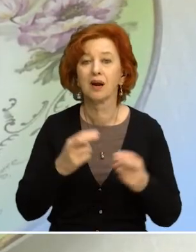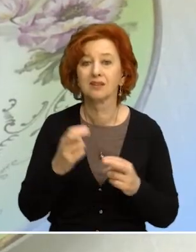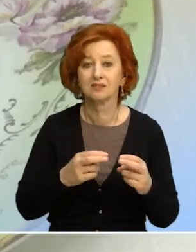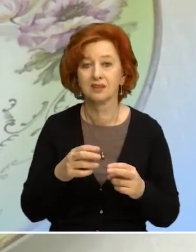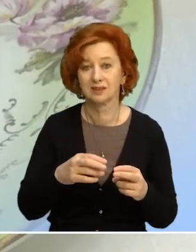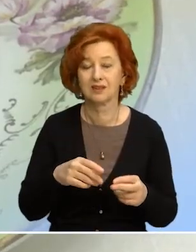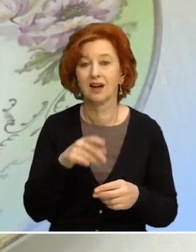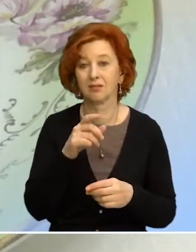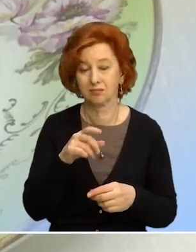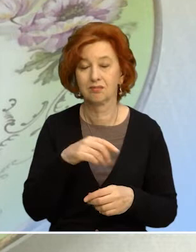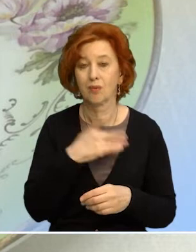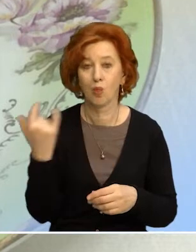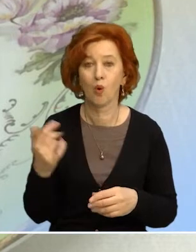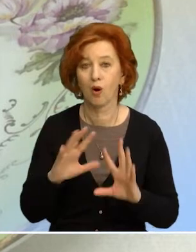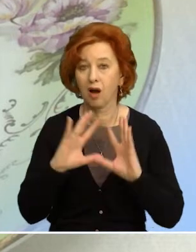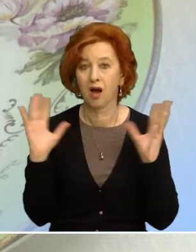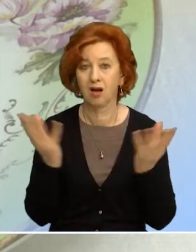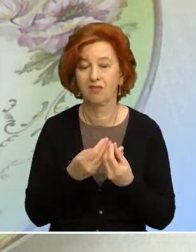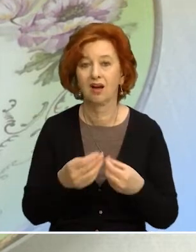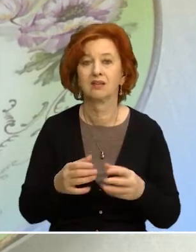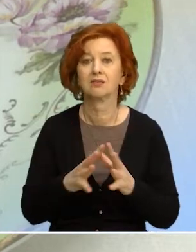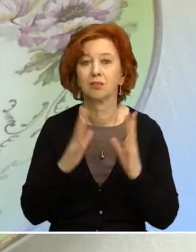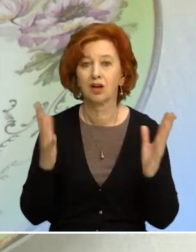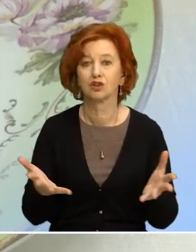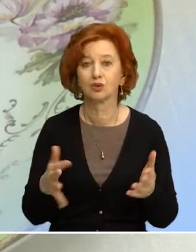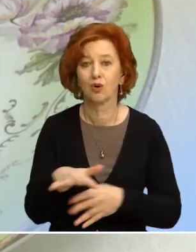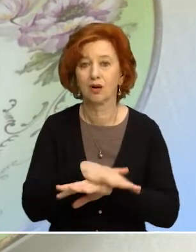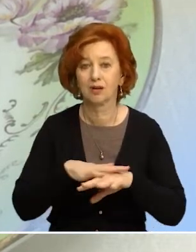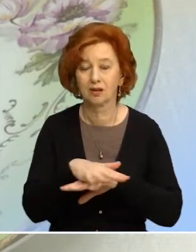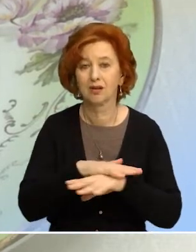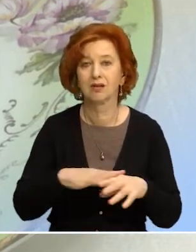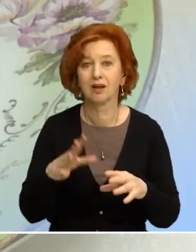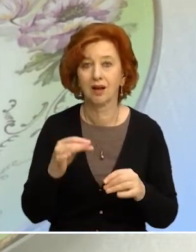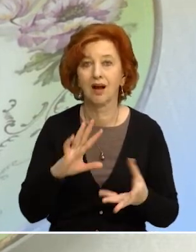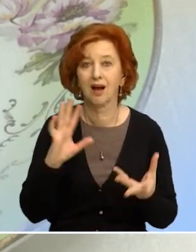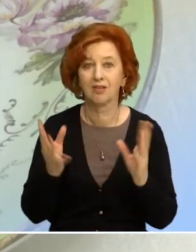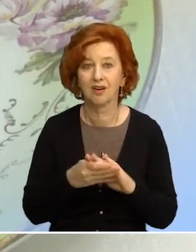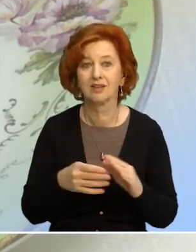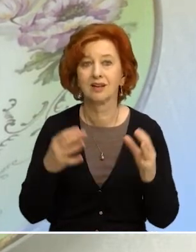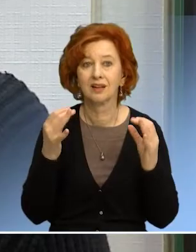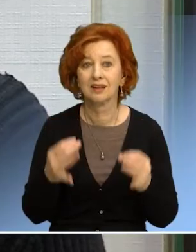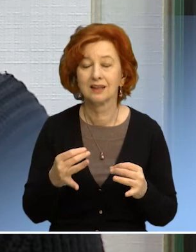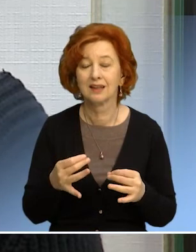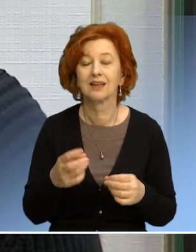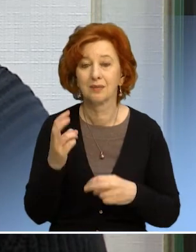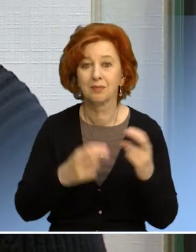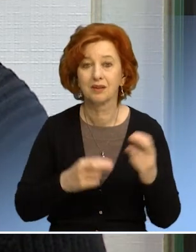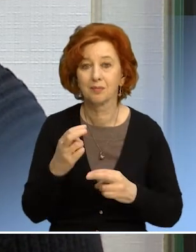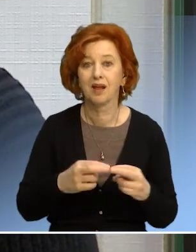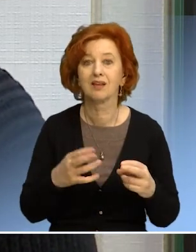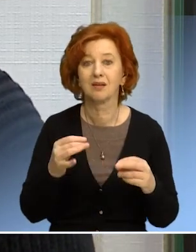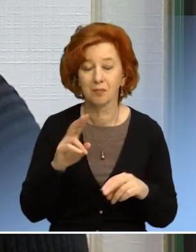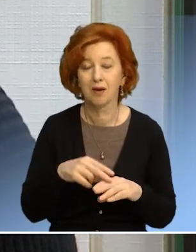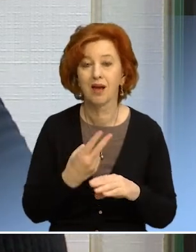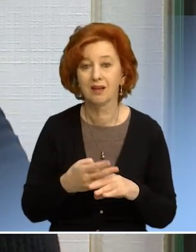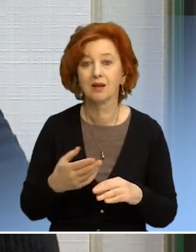производителей, которые охватывали достаточно и большой сегмент рынка, захватывая и скупая, кстати, предприятия